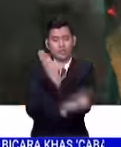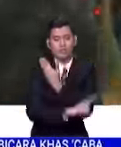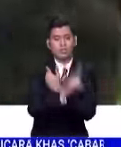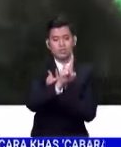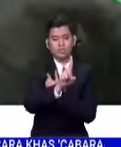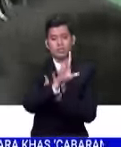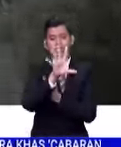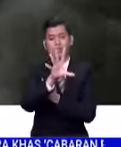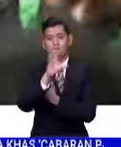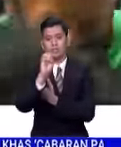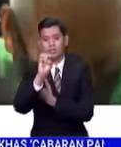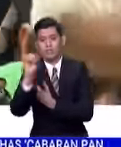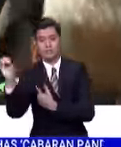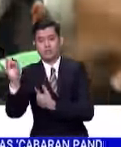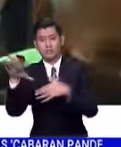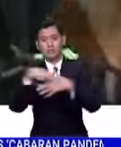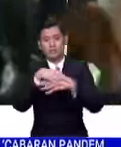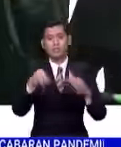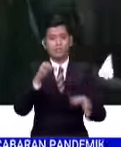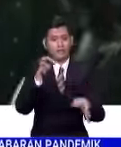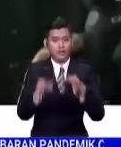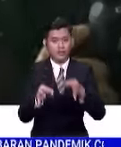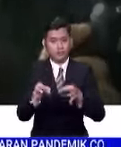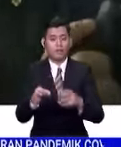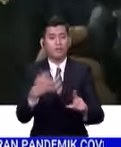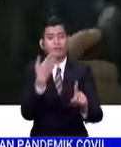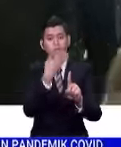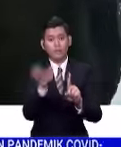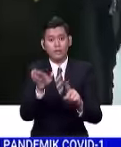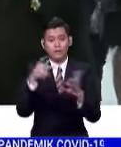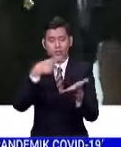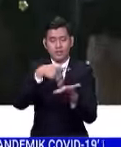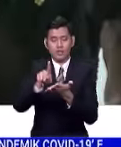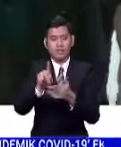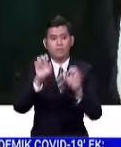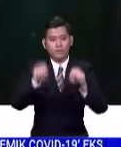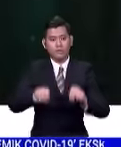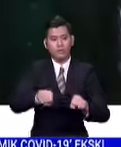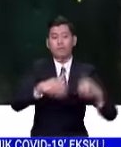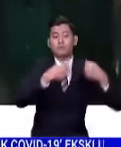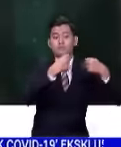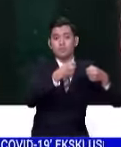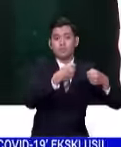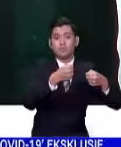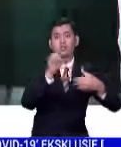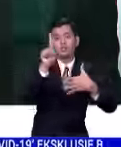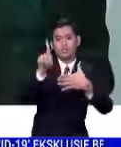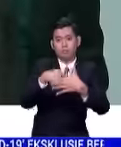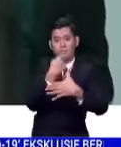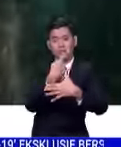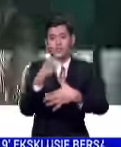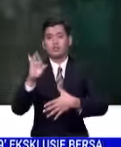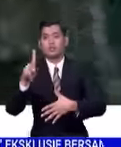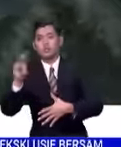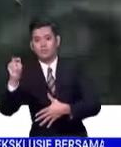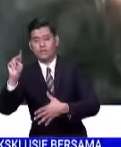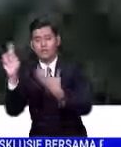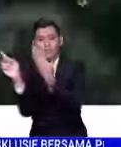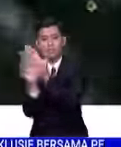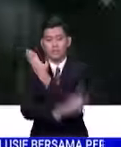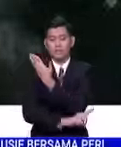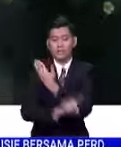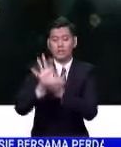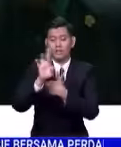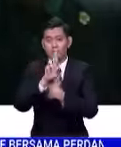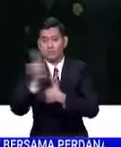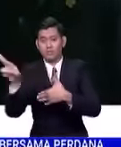Jika gagal bayar, boleh dipenjara sebulan. Manakala Muhammad Sofian diberi jamin RM5,000. Kes